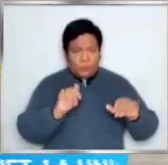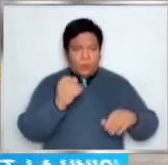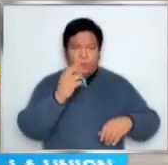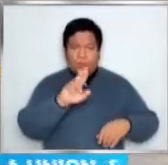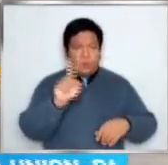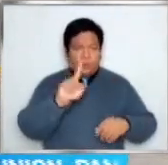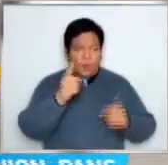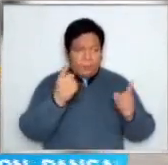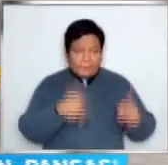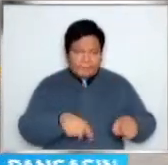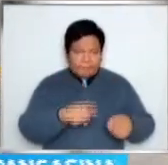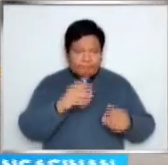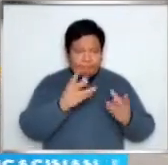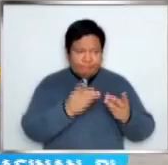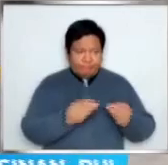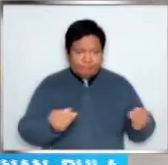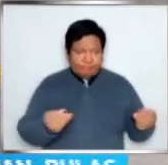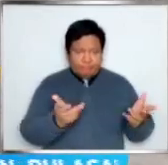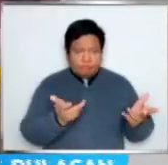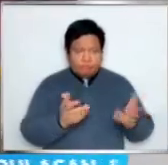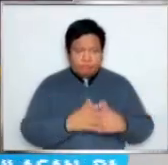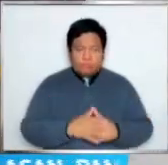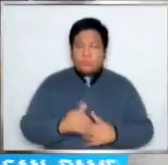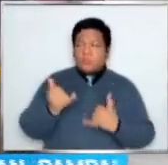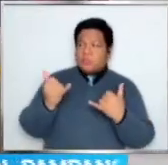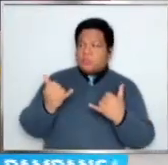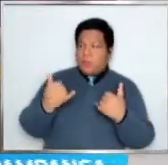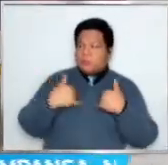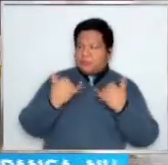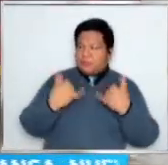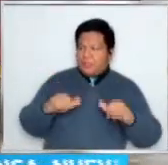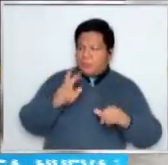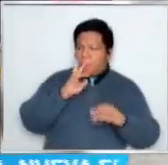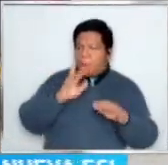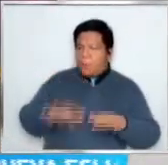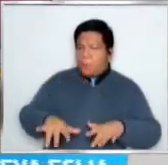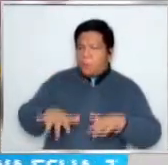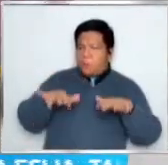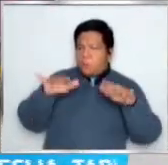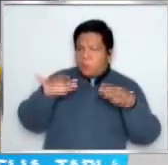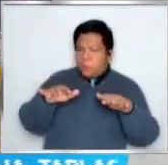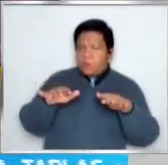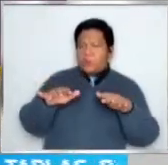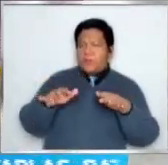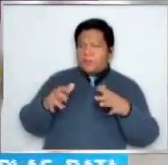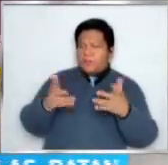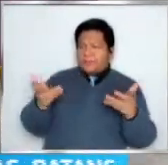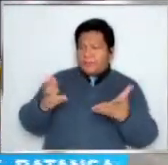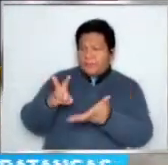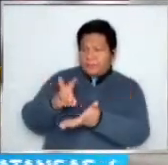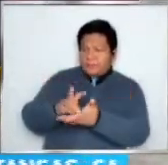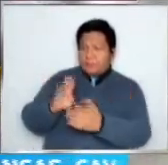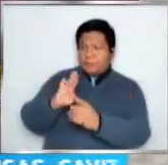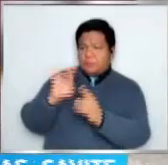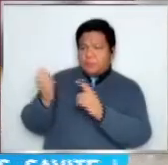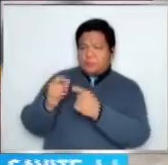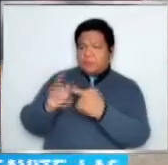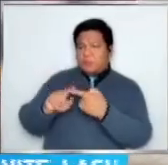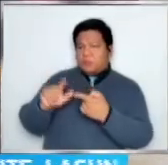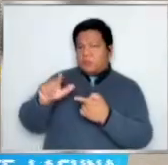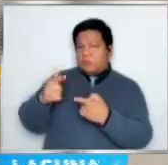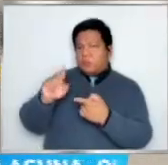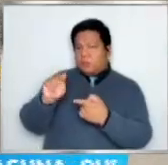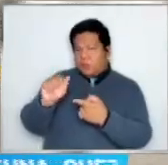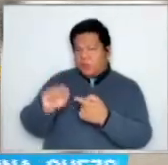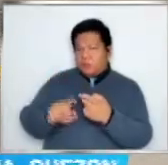ay baha pa rin sa ilang lugar sa bayan ng Atimonan, Quezon, sa bayan ng General Luna, sa bayan ng Macalelon at ang ilang